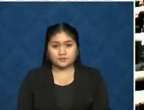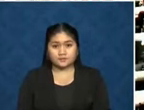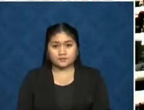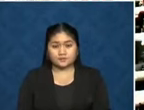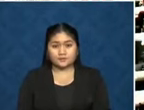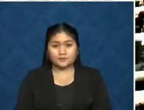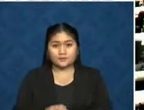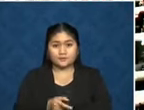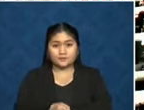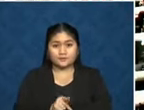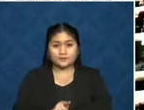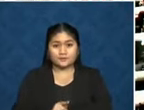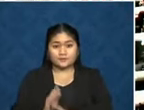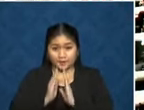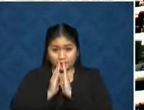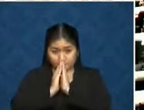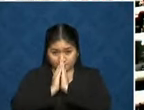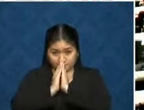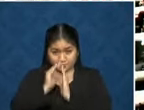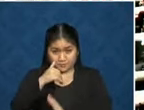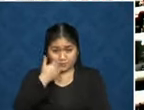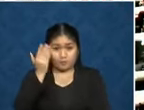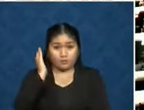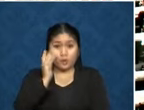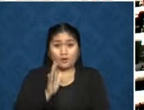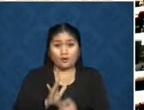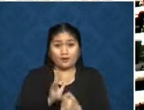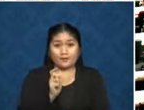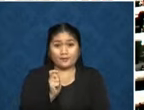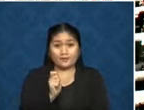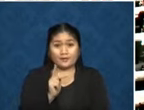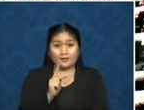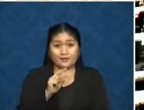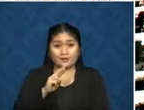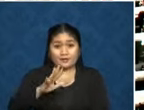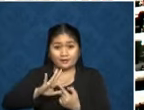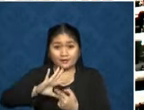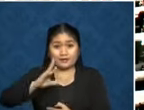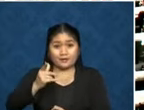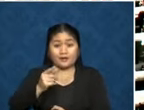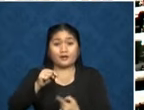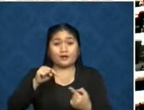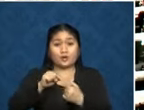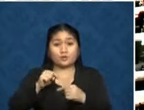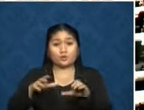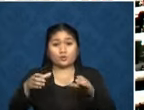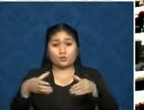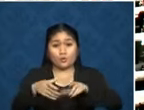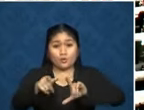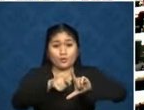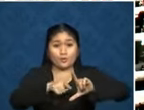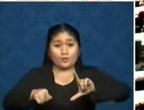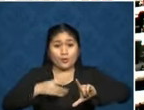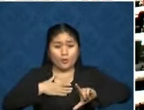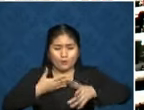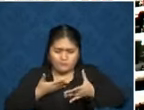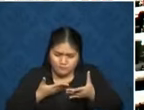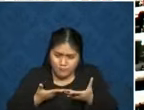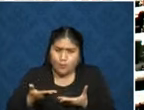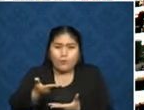ท่านประธานสภาผู้แทนราษฎรที่เคารพครับผมเอกราชอุดมอำนวยจอจานผู้แทนคนดอนเมืองพรรคก้าวไกลครับท่านประธานครับวันนี้ผม